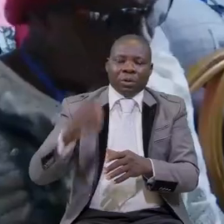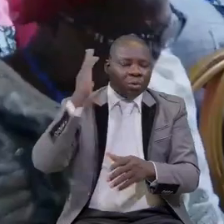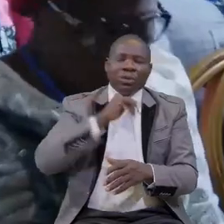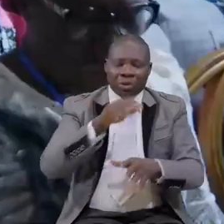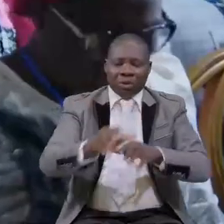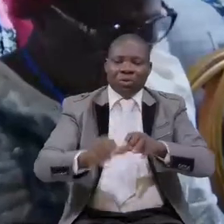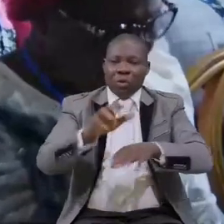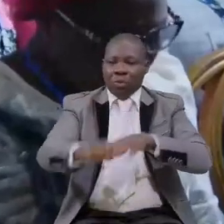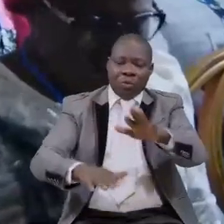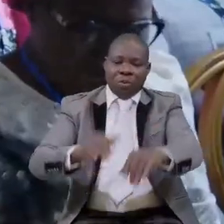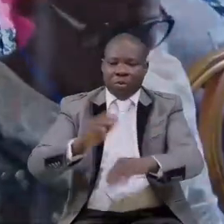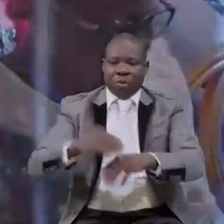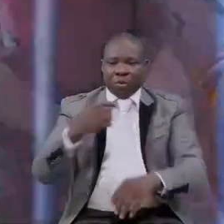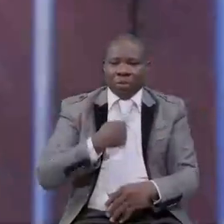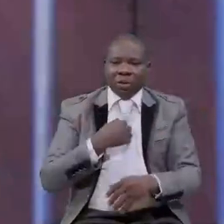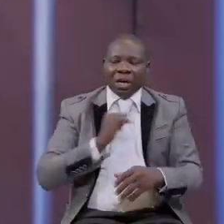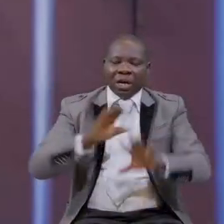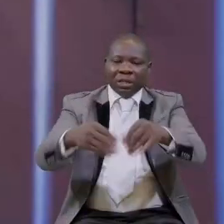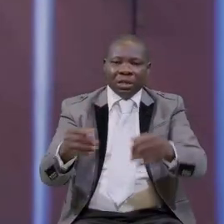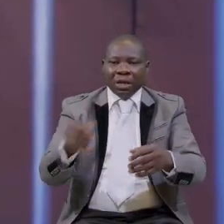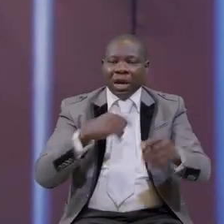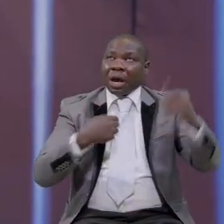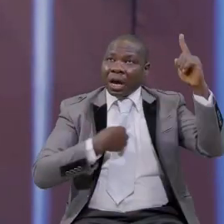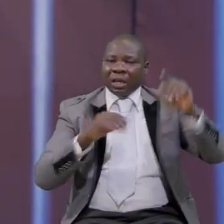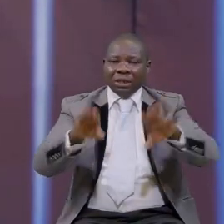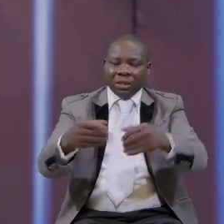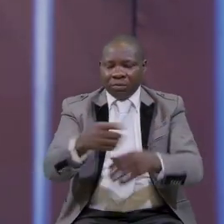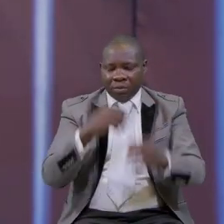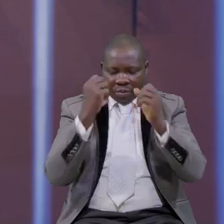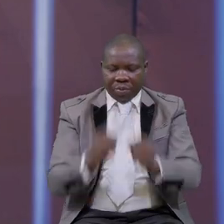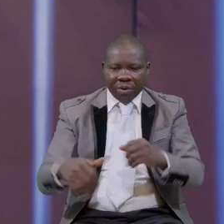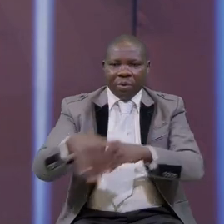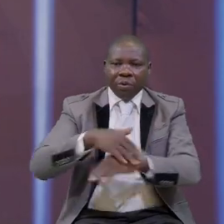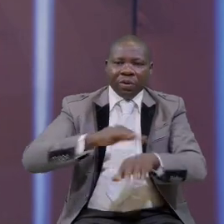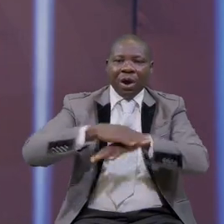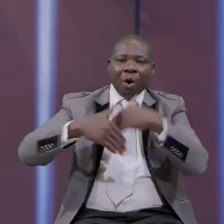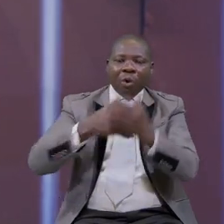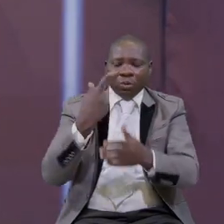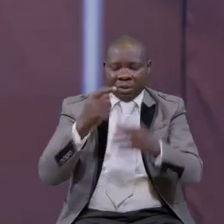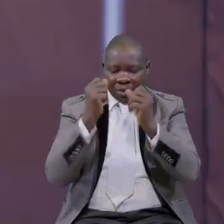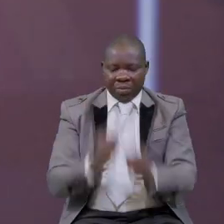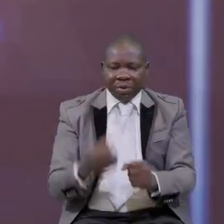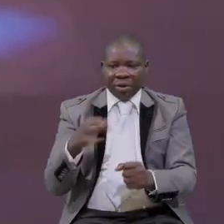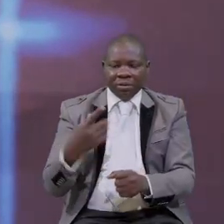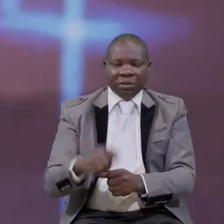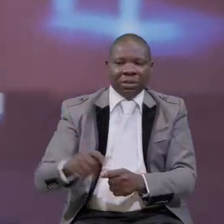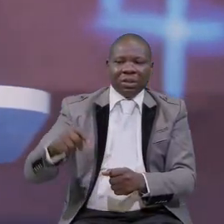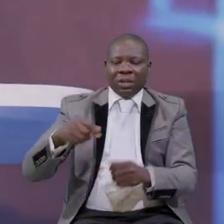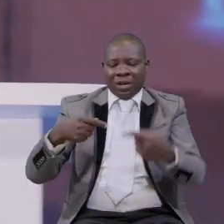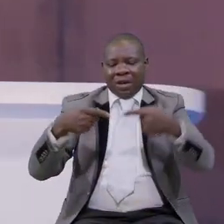corps. Je vous ai donné le pouvoir de marcher sur les serpents. Les scorpions. Sur toute la puissance de